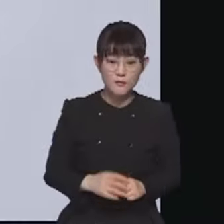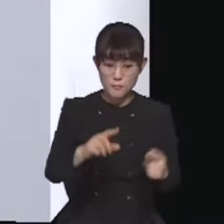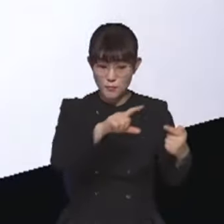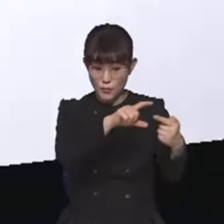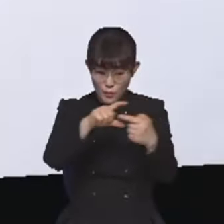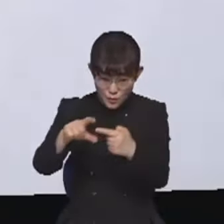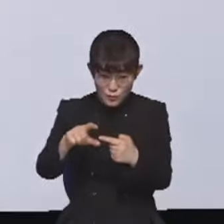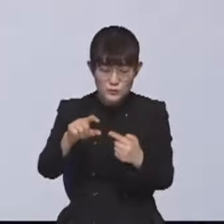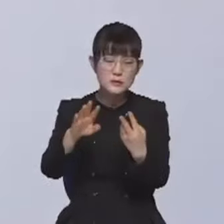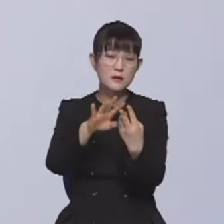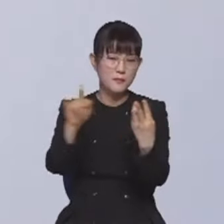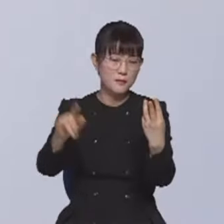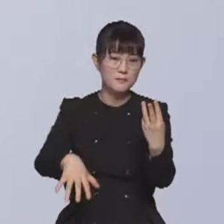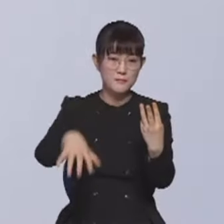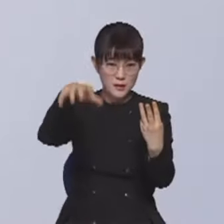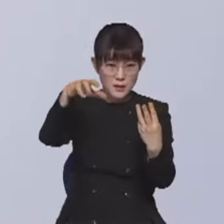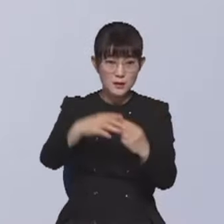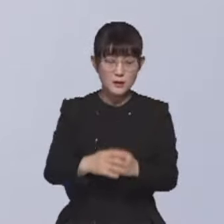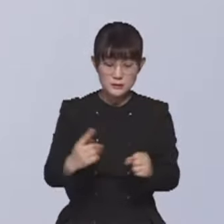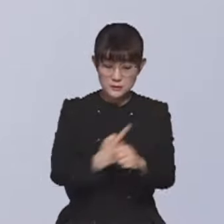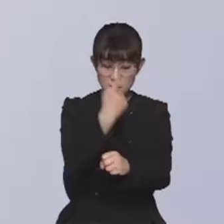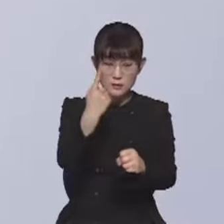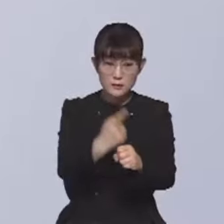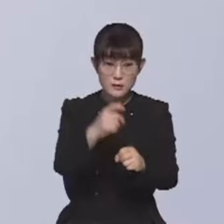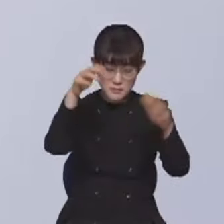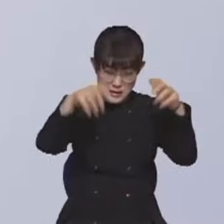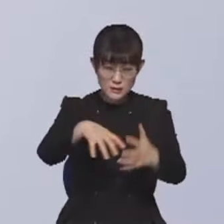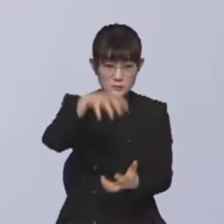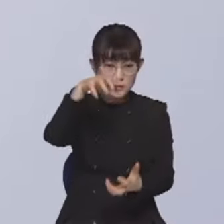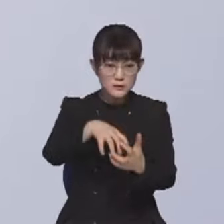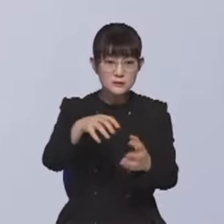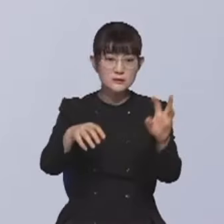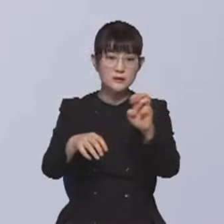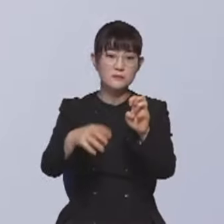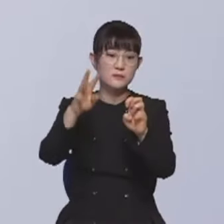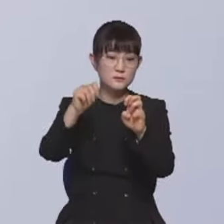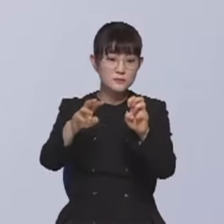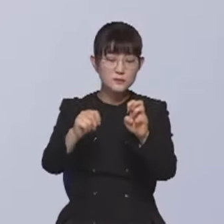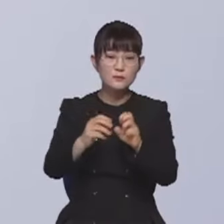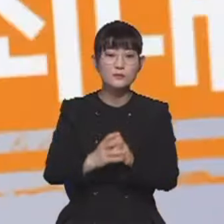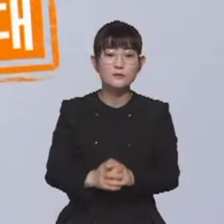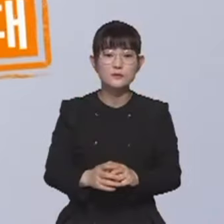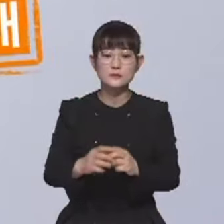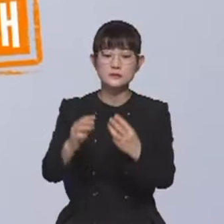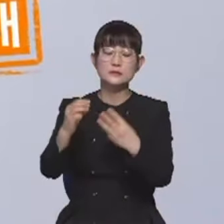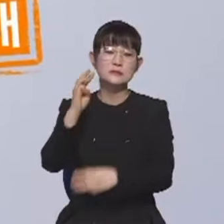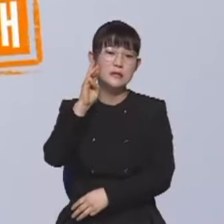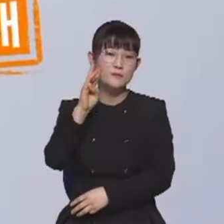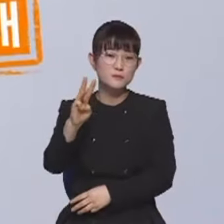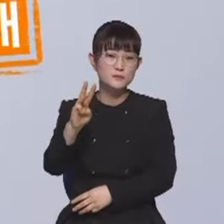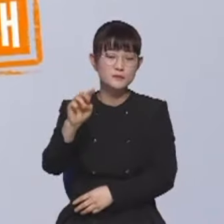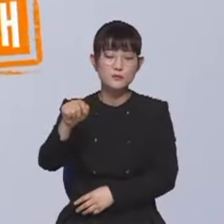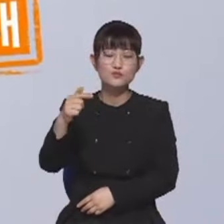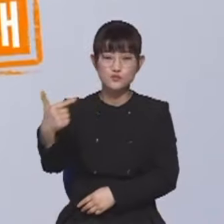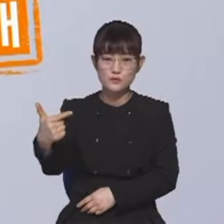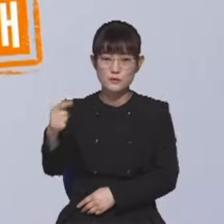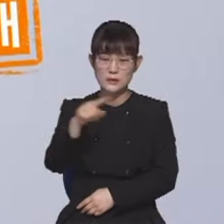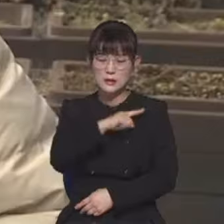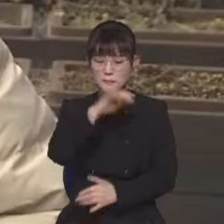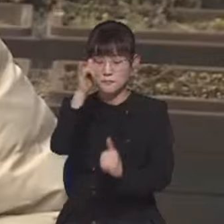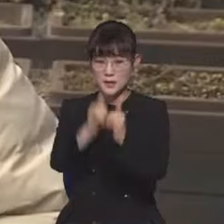배 이상 많았습니다 시간당 강수량 30mm 넘는 집중호우 일수도 3.61 역대 가장